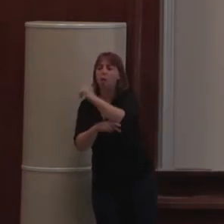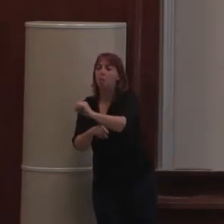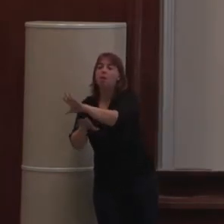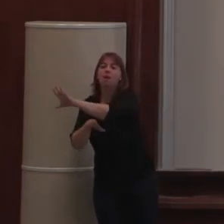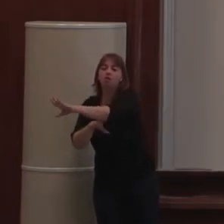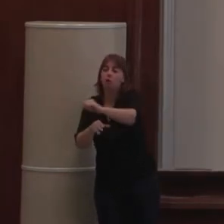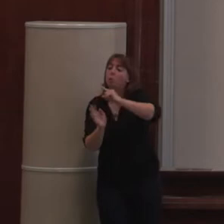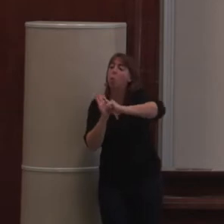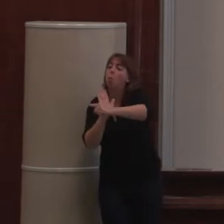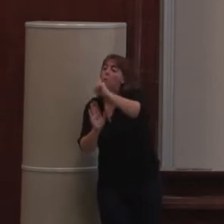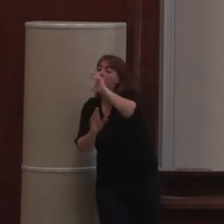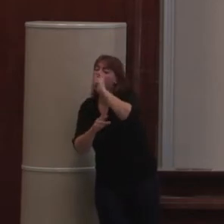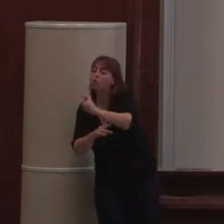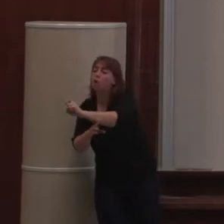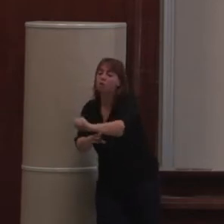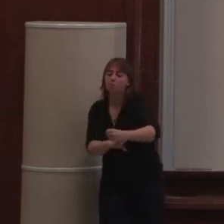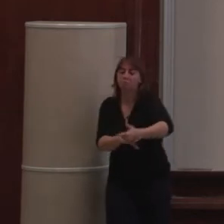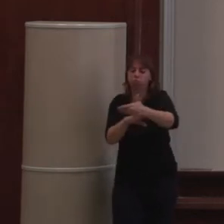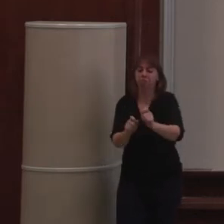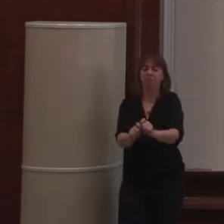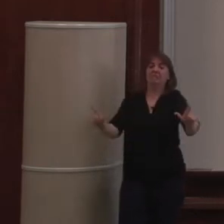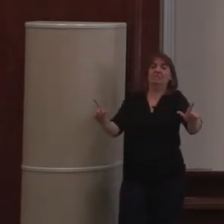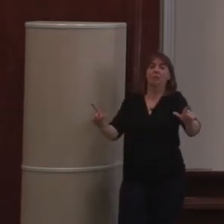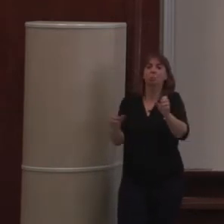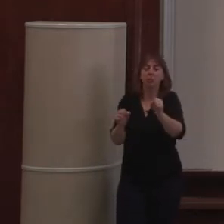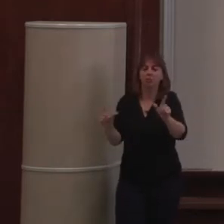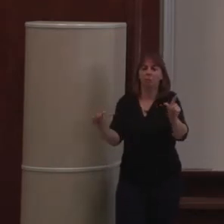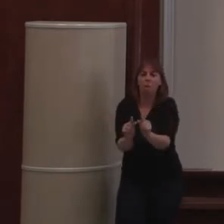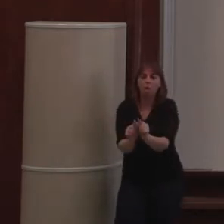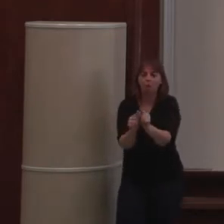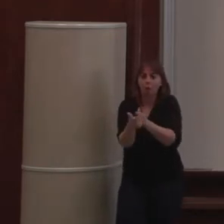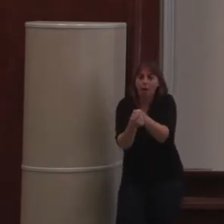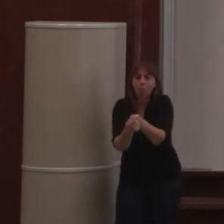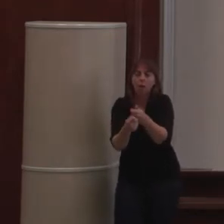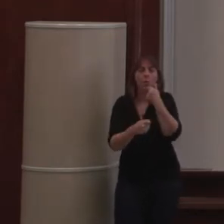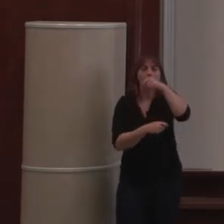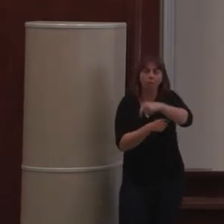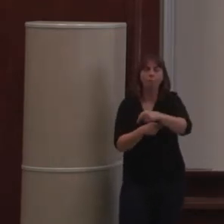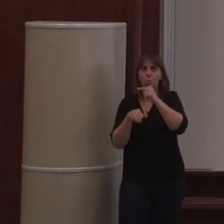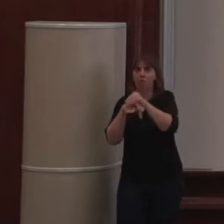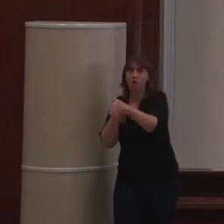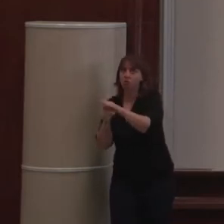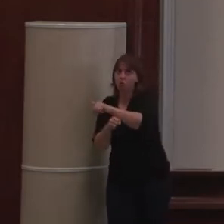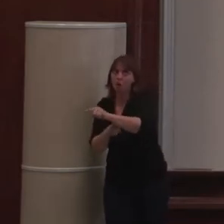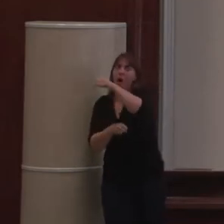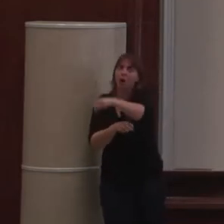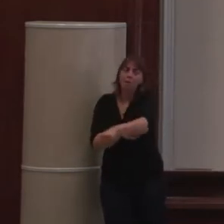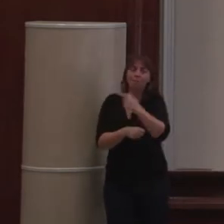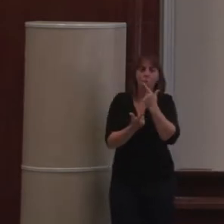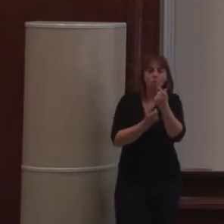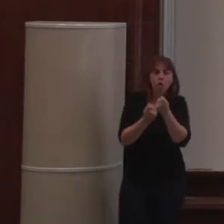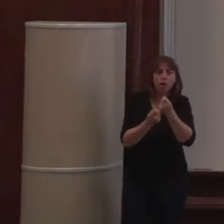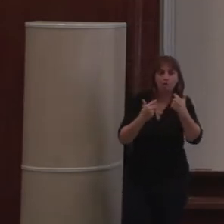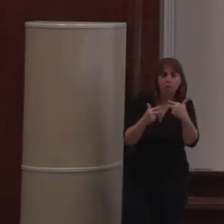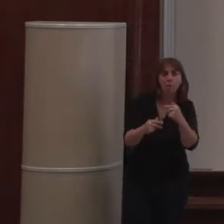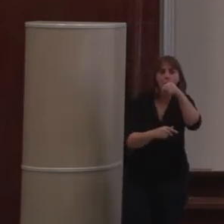c'est dommage. Donc, on ne veut pas faire ça. Donc, du coup, il faut des outils qui vont gérer les médias, qui vont s'occuper des vidéos. Et puis, on se dit à un moment donné aussi, ma page, je ne voudrais